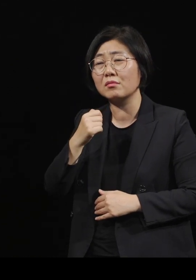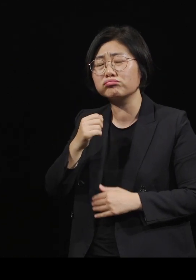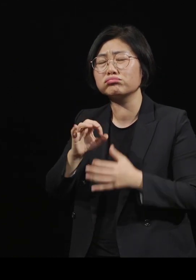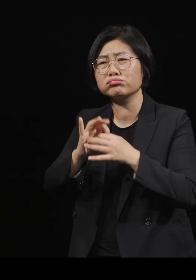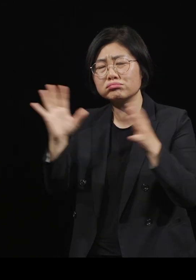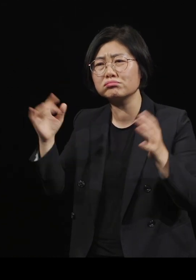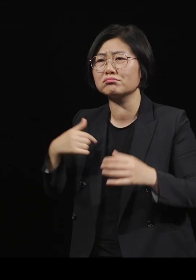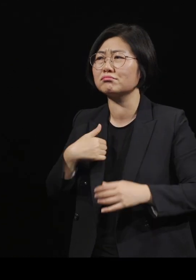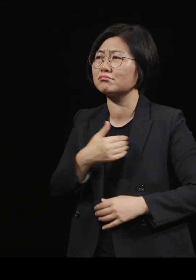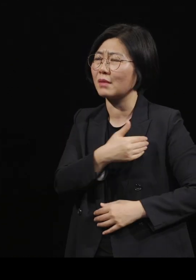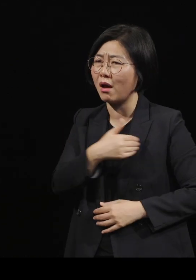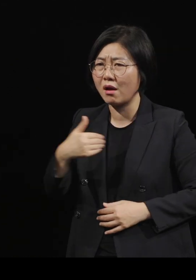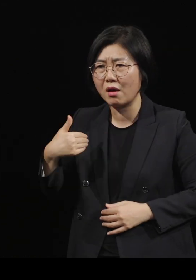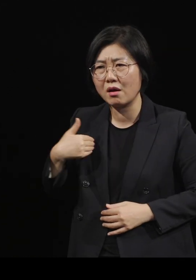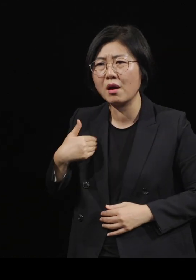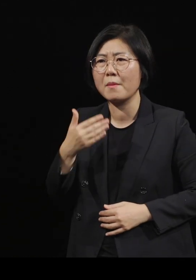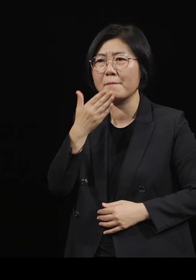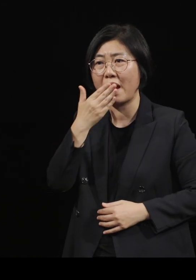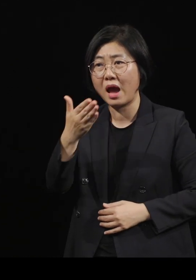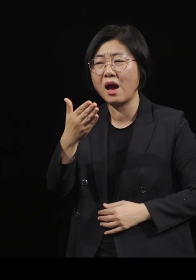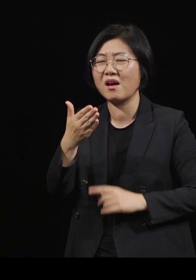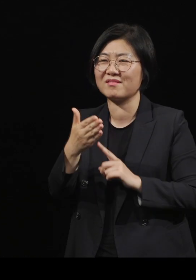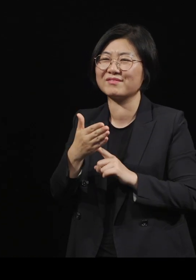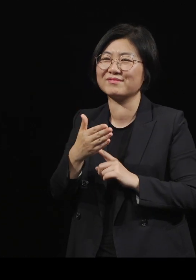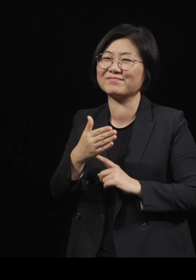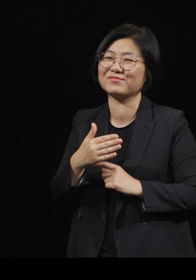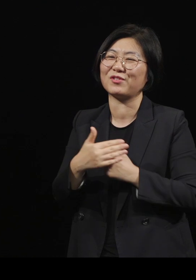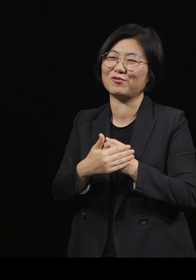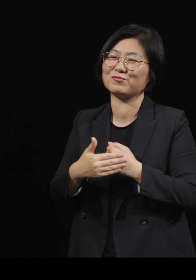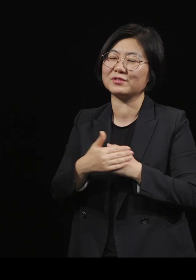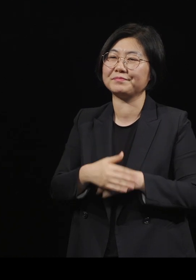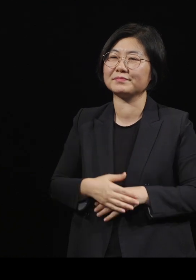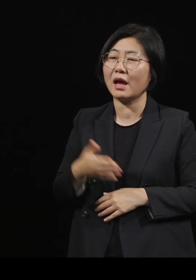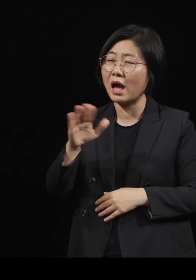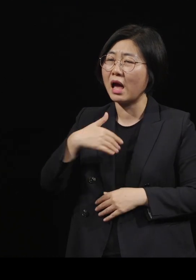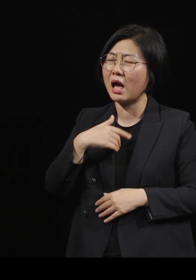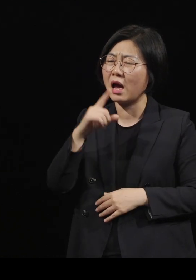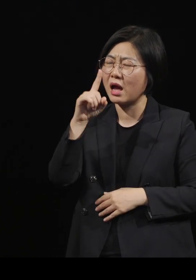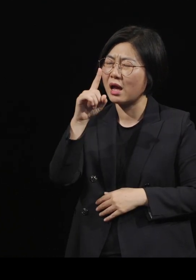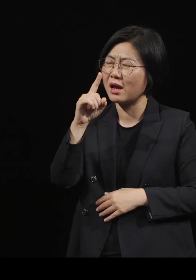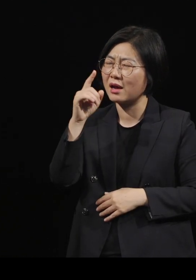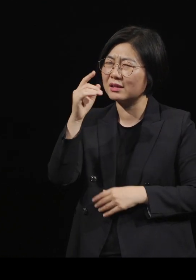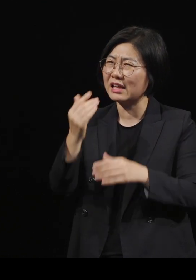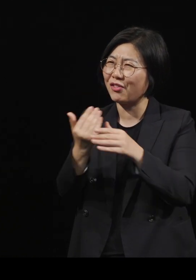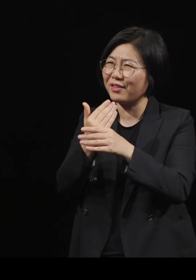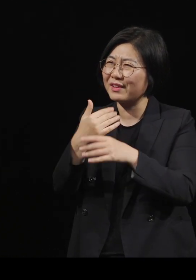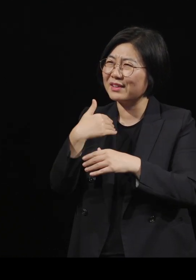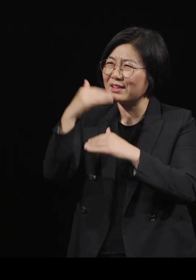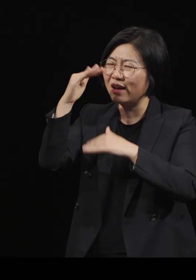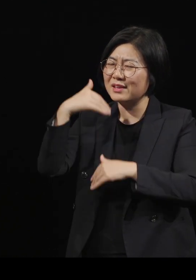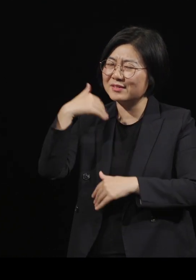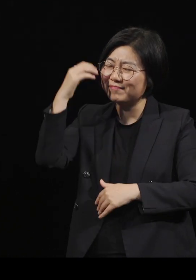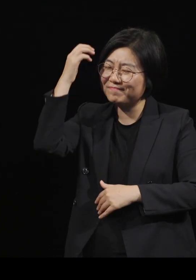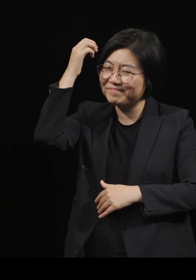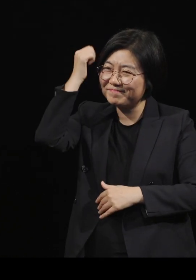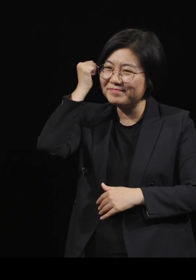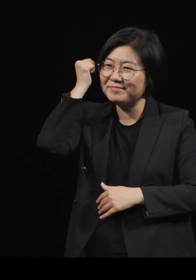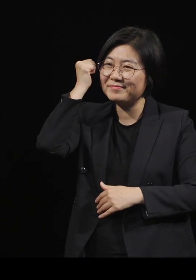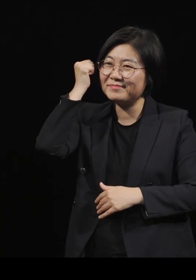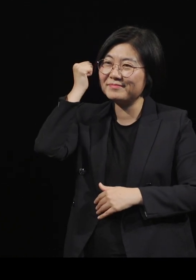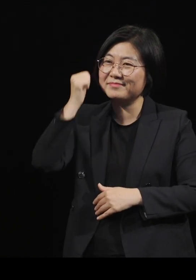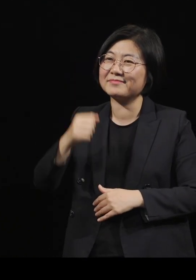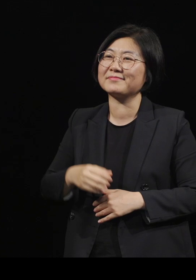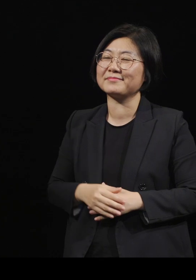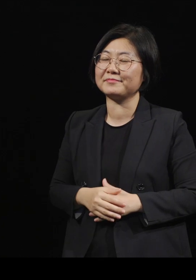당당할 수 있었습니다. 그런데 제가 한 가지 기억나는